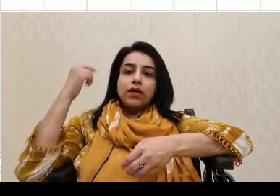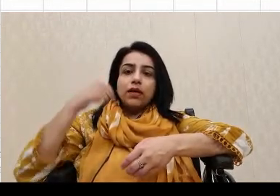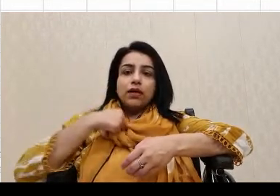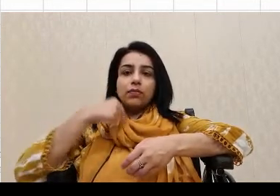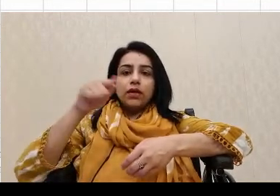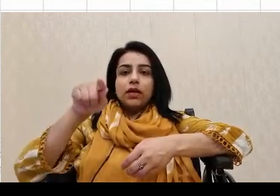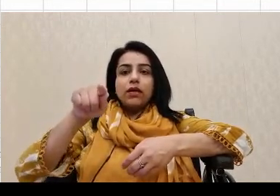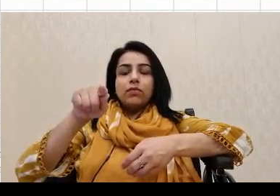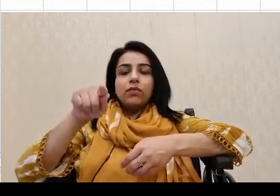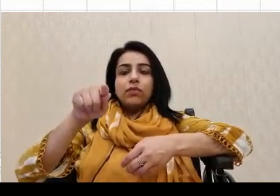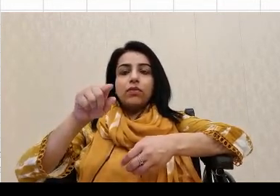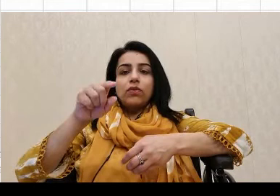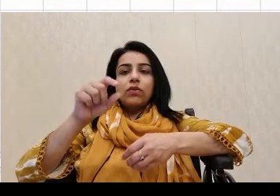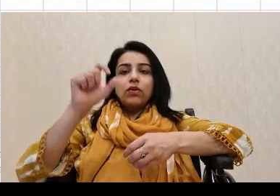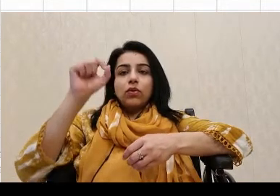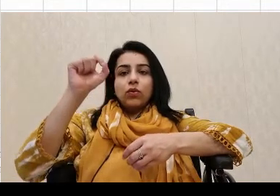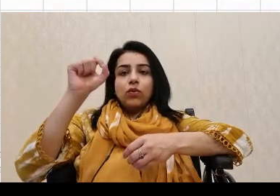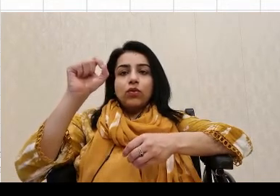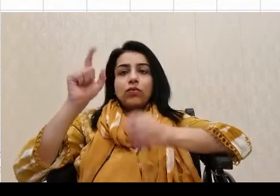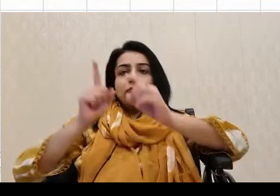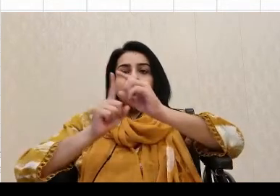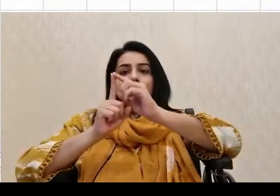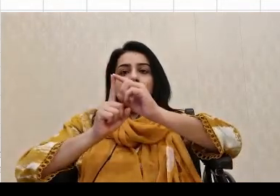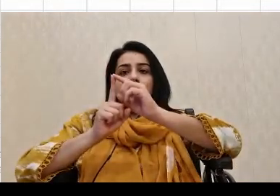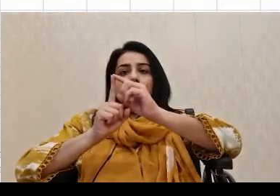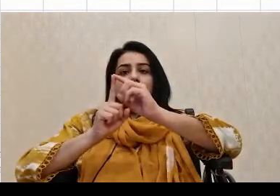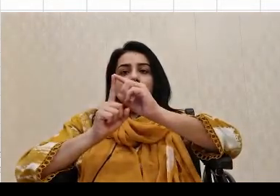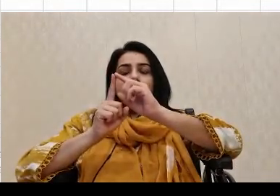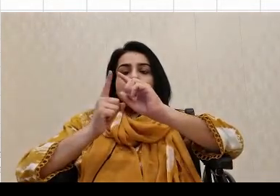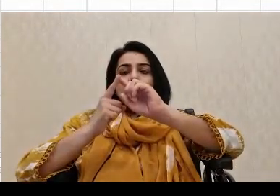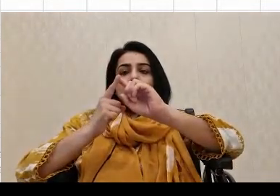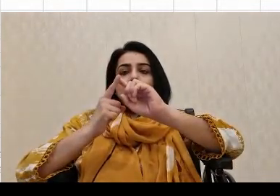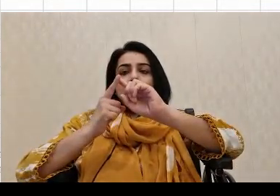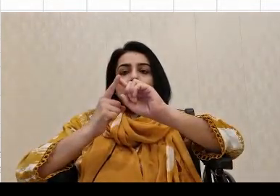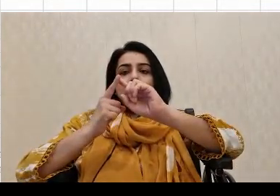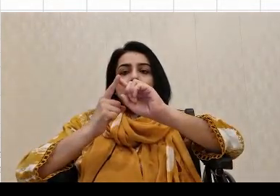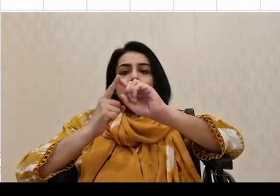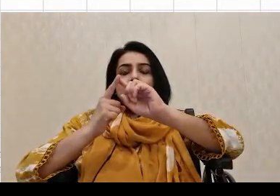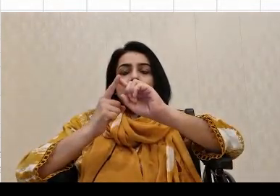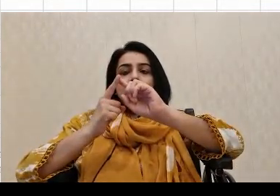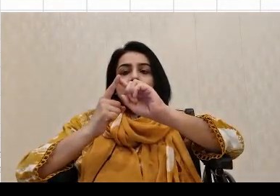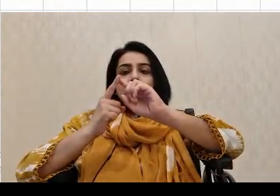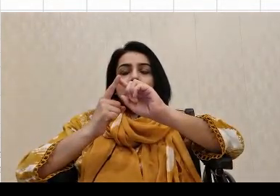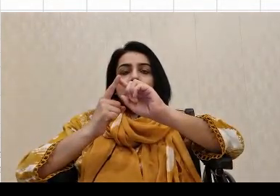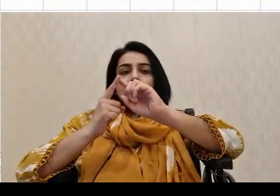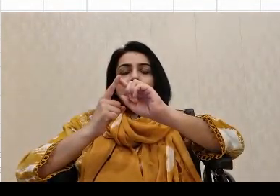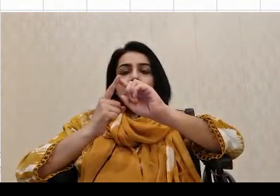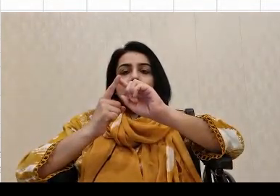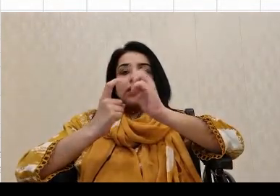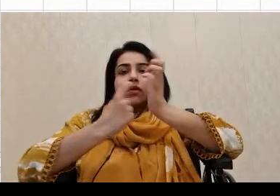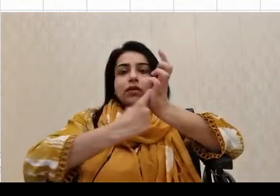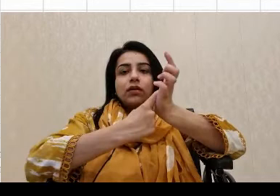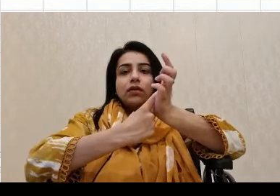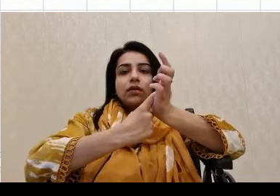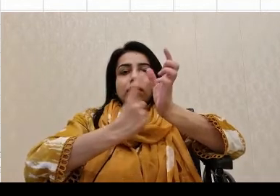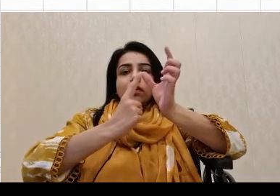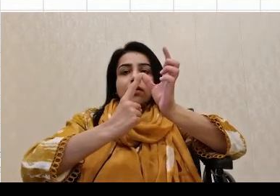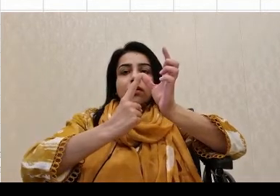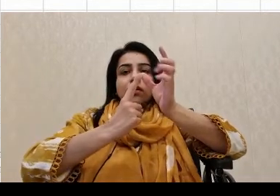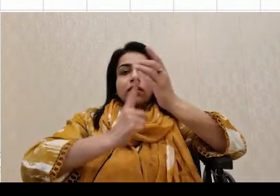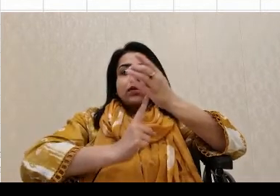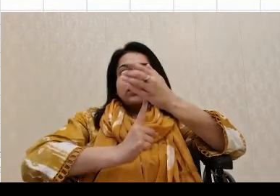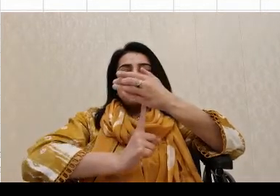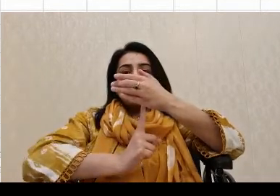हाज़िर हैं। इससे पहले आपने बेटा जो है वो हमने ऑपरेटिंग सिस्टम के हवाले से बात की थी, फिर